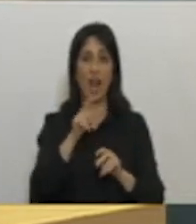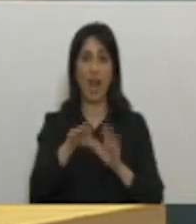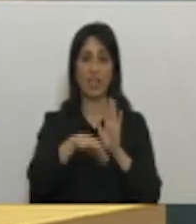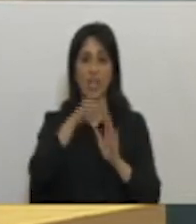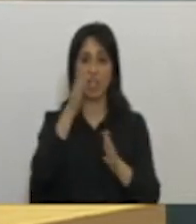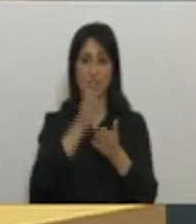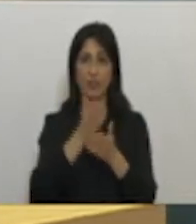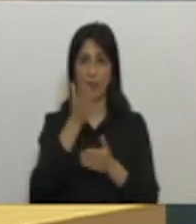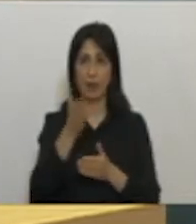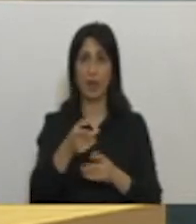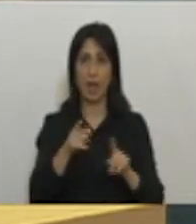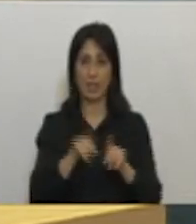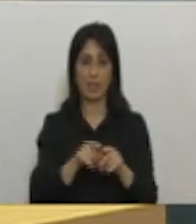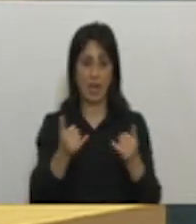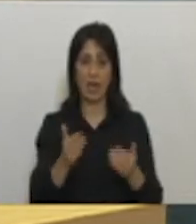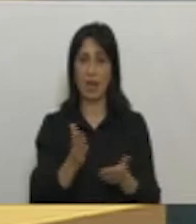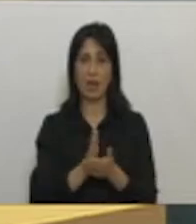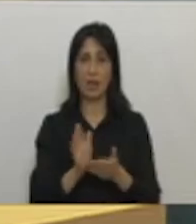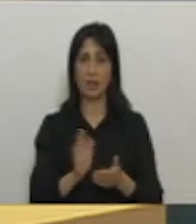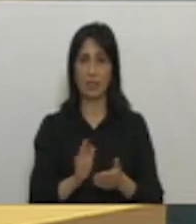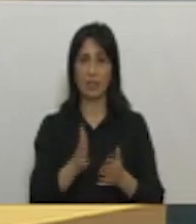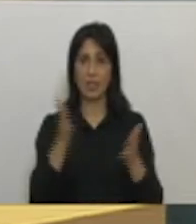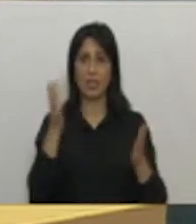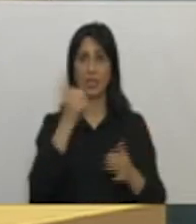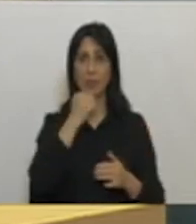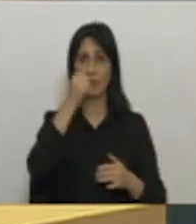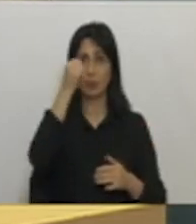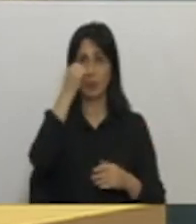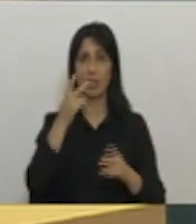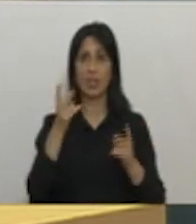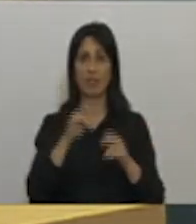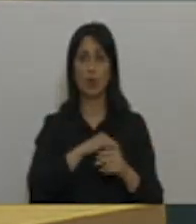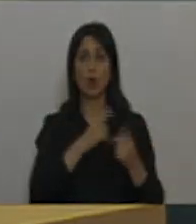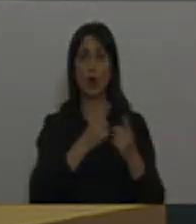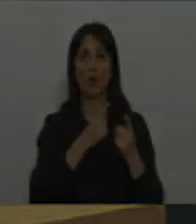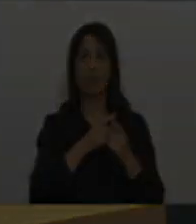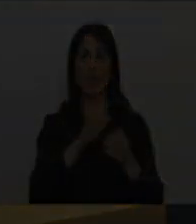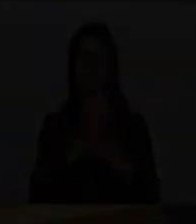ეხლა ეს ასე არ არის დიდი მადლობა ჩემი კოლეგები გააგზავნებენ ამას